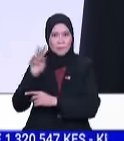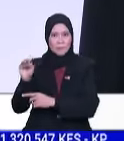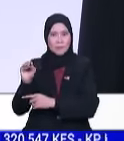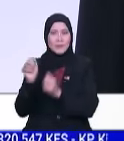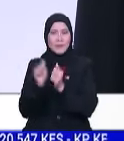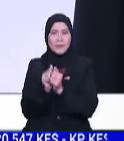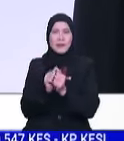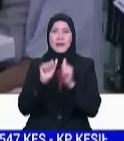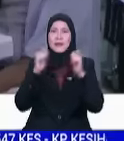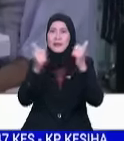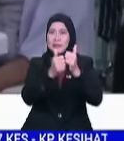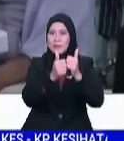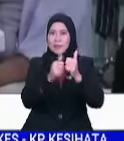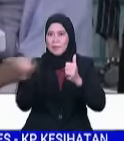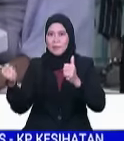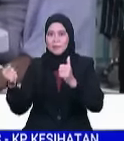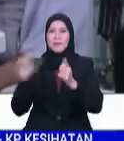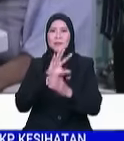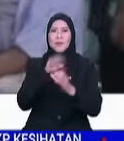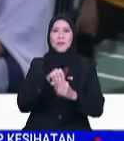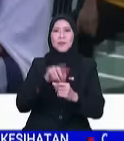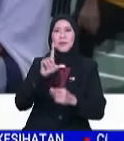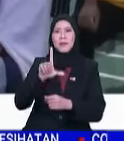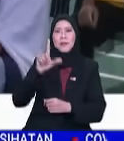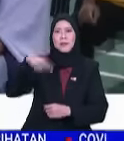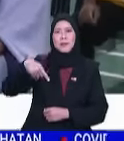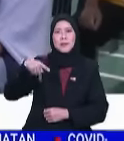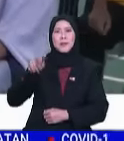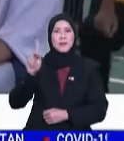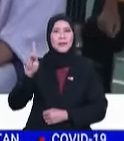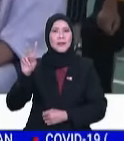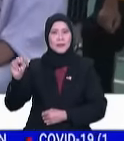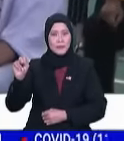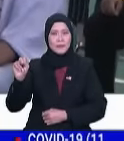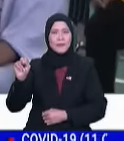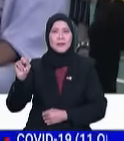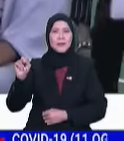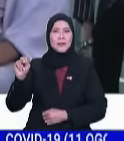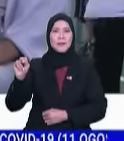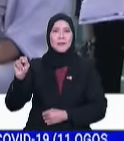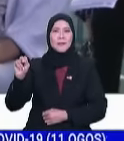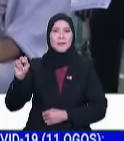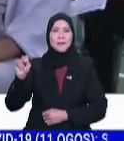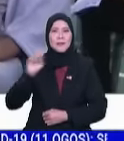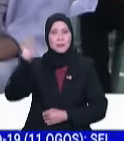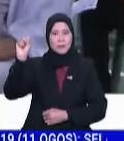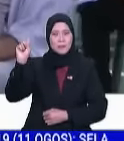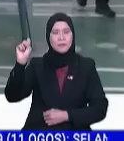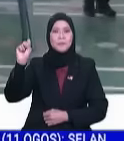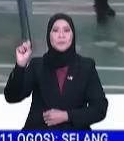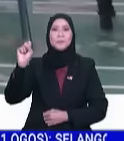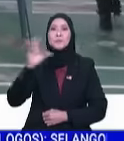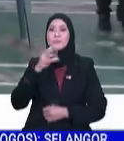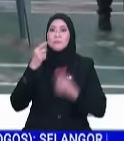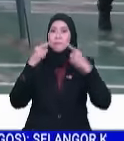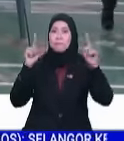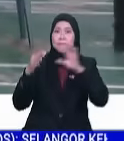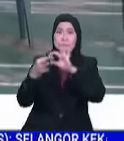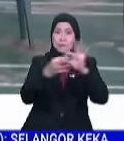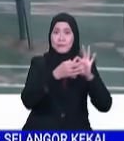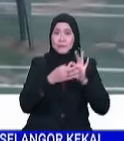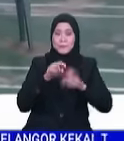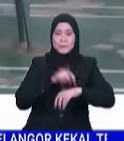dengan beberapa agensi termasuk Lembaga Penduduk dan Pembangunan Keluarga Negara LPPKN Sabah ini dijayakan